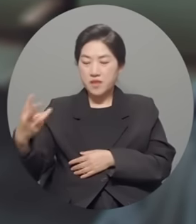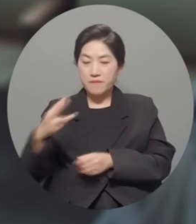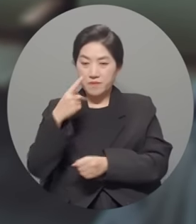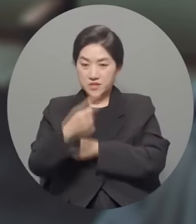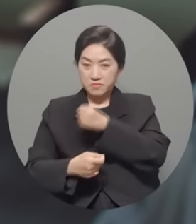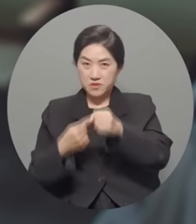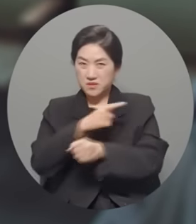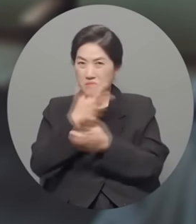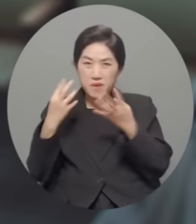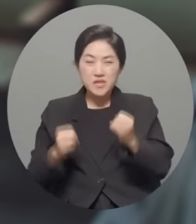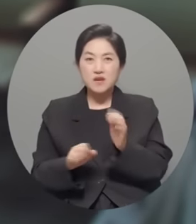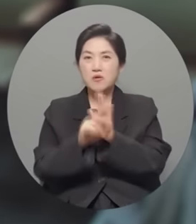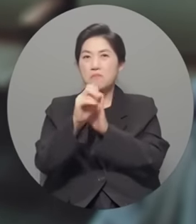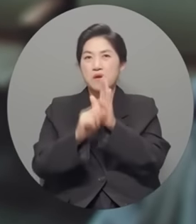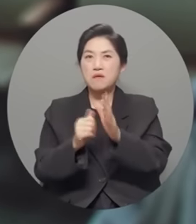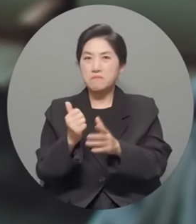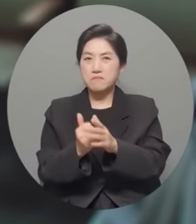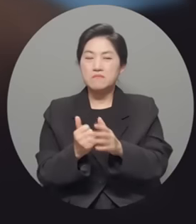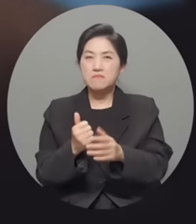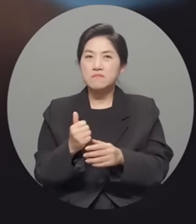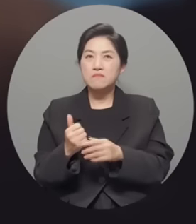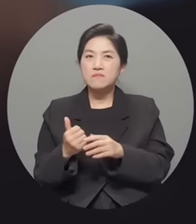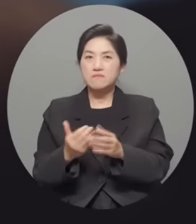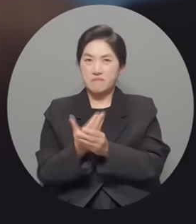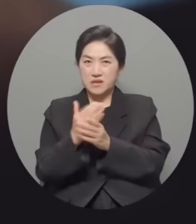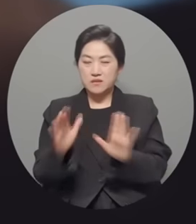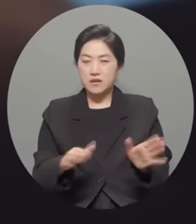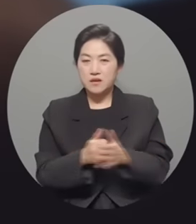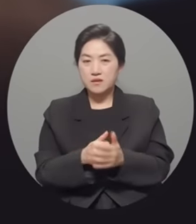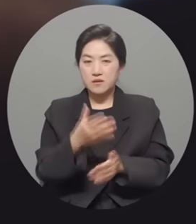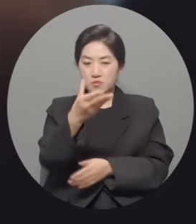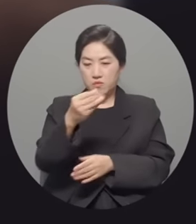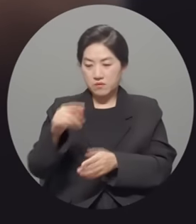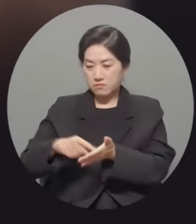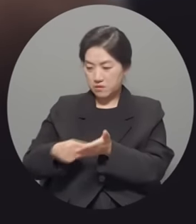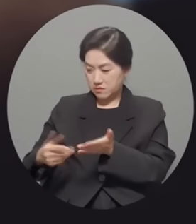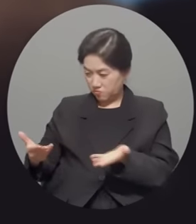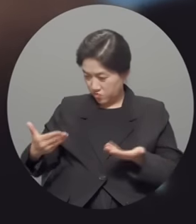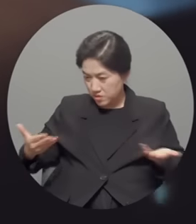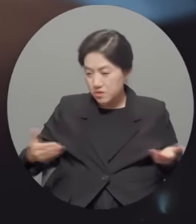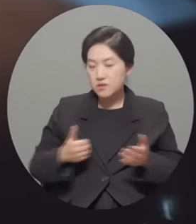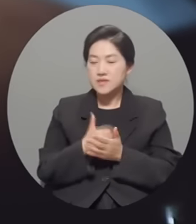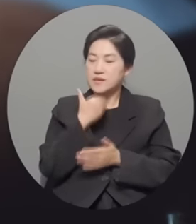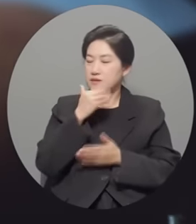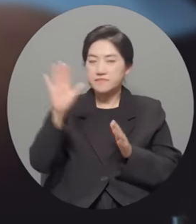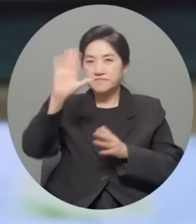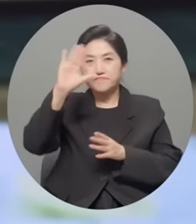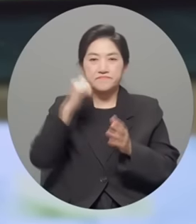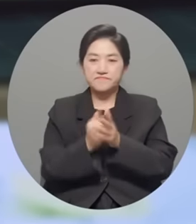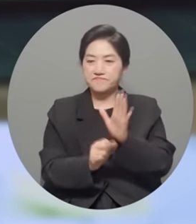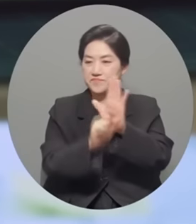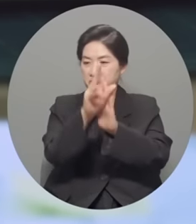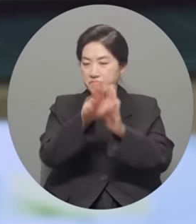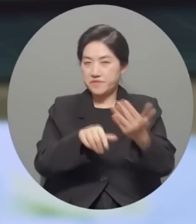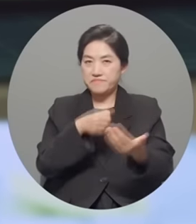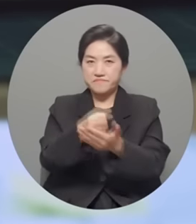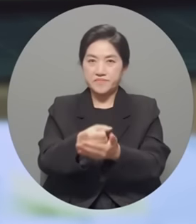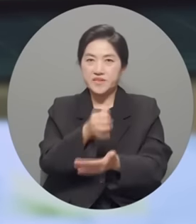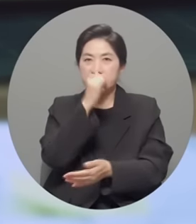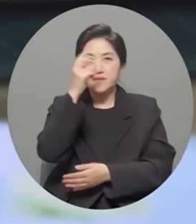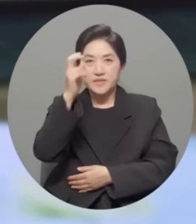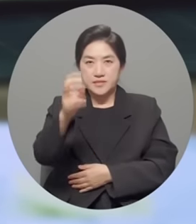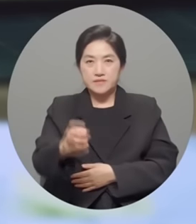가장 많았습니다. 대출금을 상환받지 못한 채권자들이 더 이상 기다리지 않고 경매를 선택한 것으로